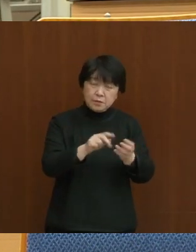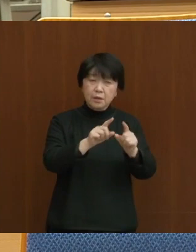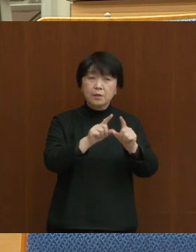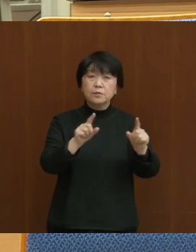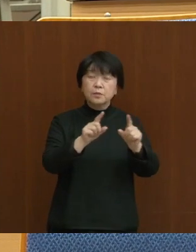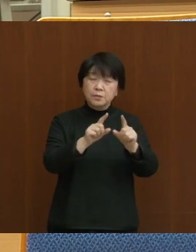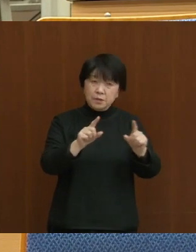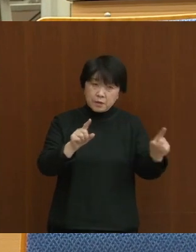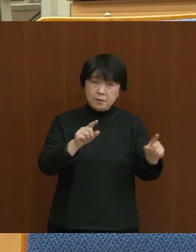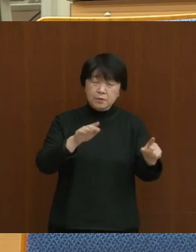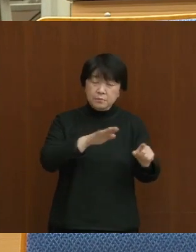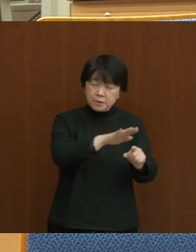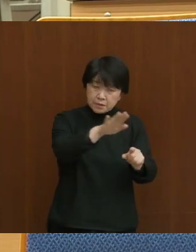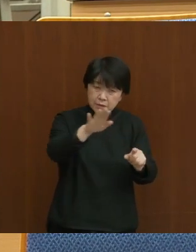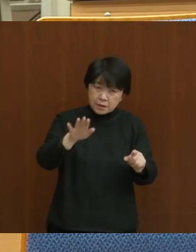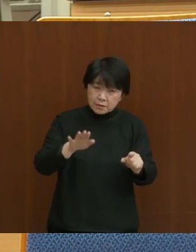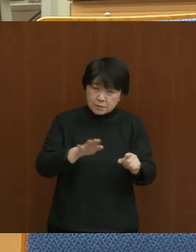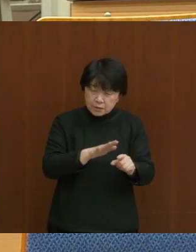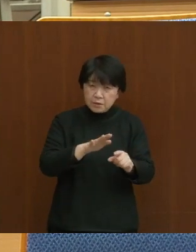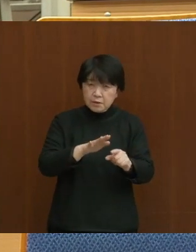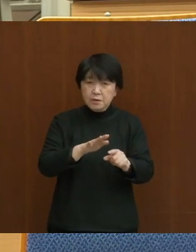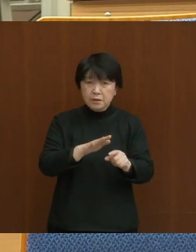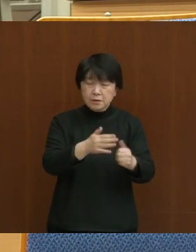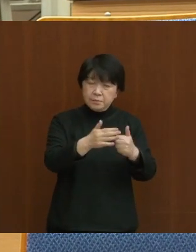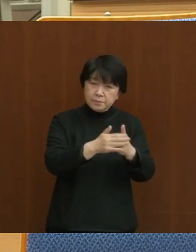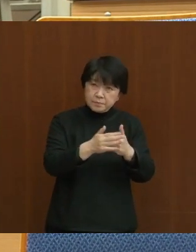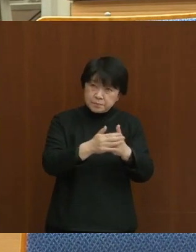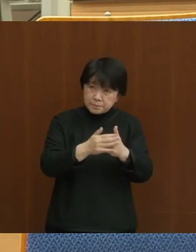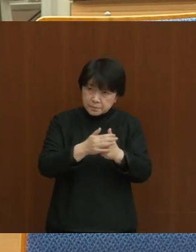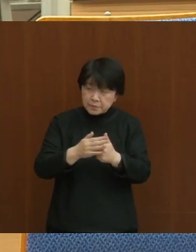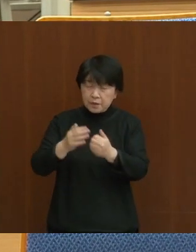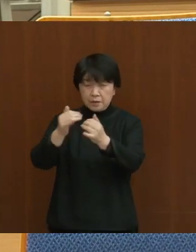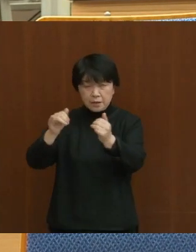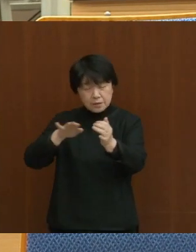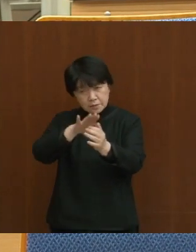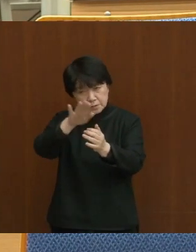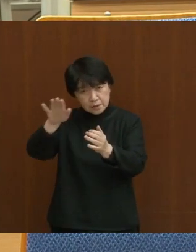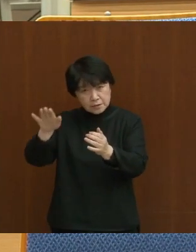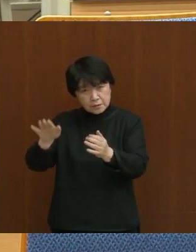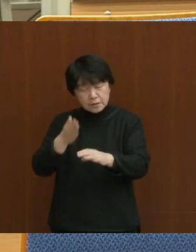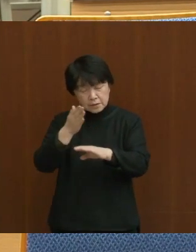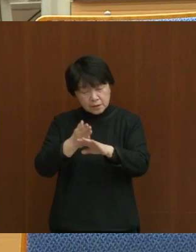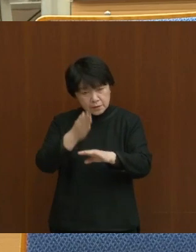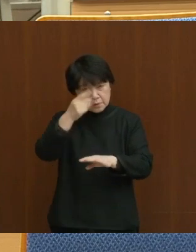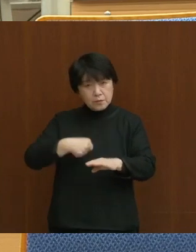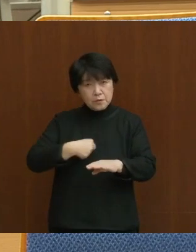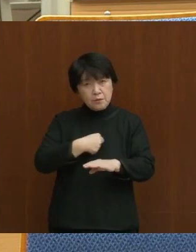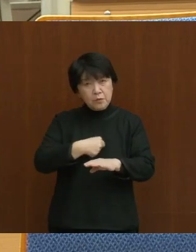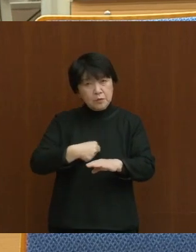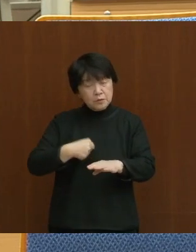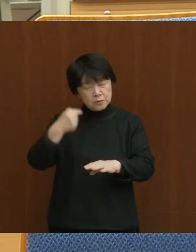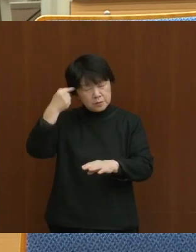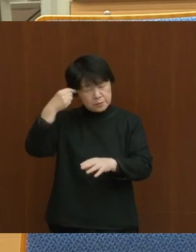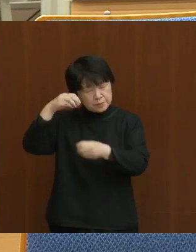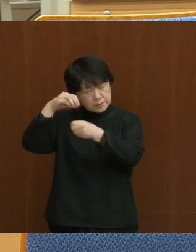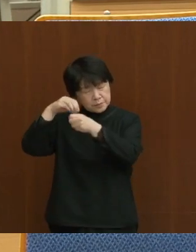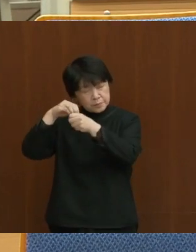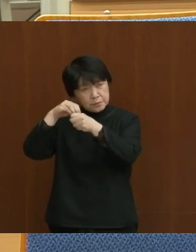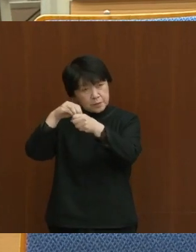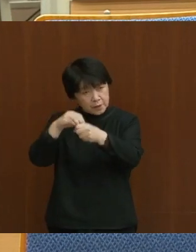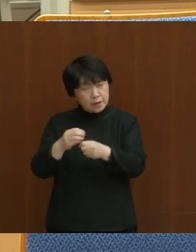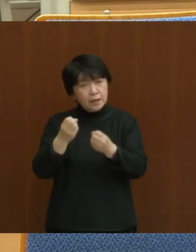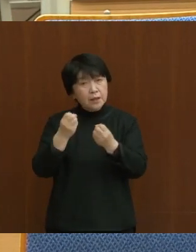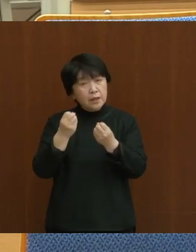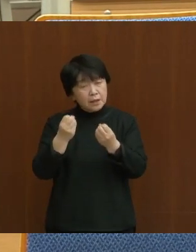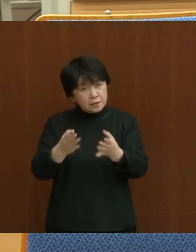にもご支援いただきました方々に対する感謝の気持ちを忘れずに、新たな道を歩まれることを